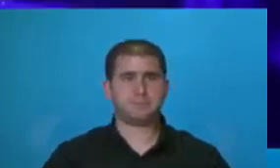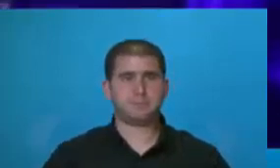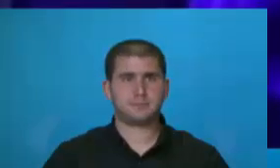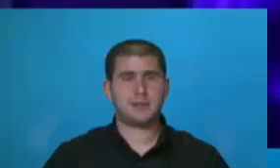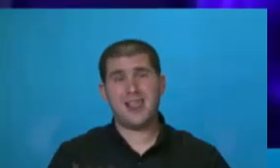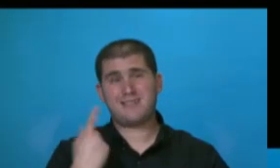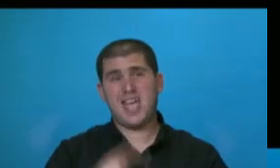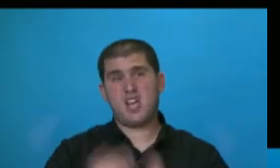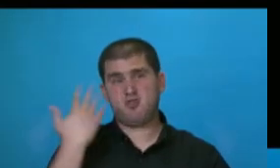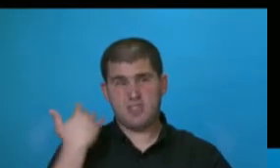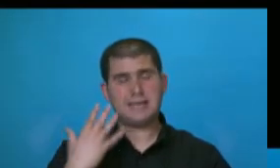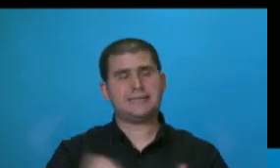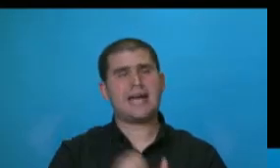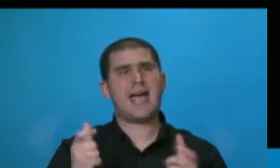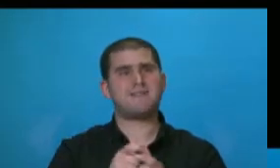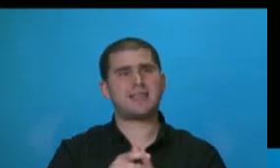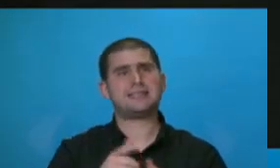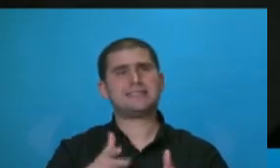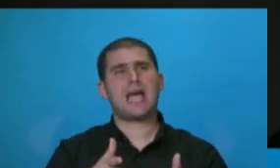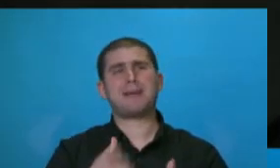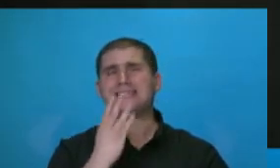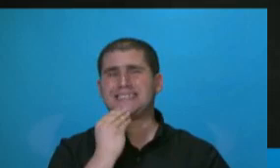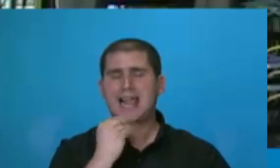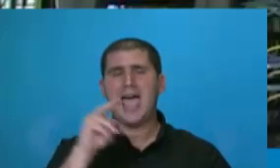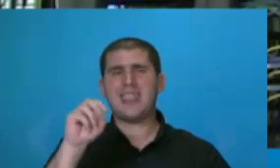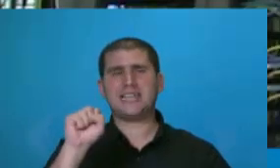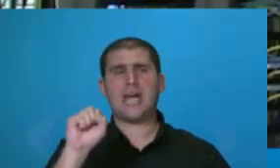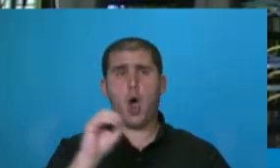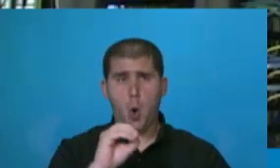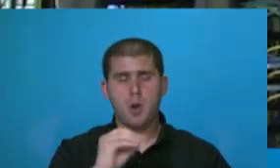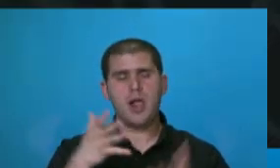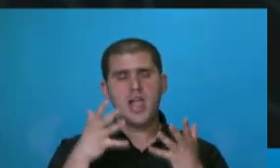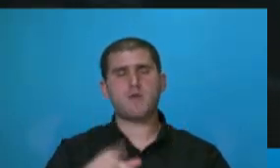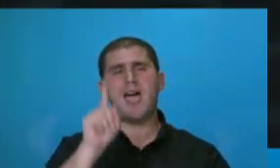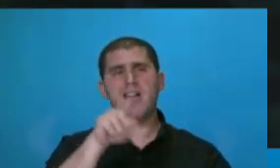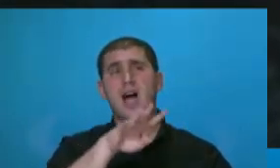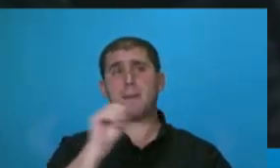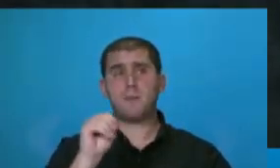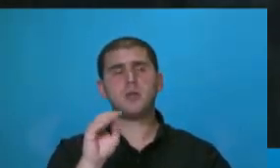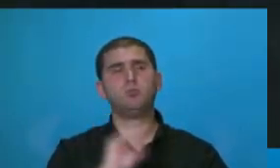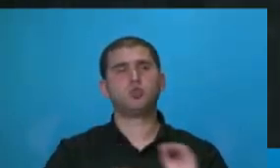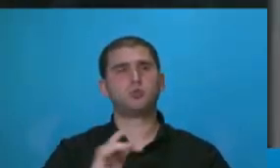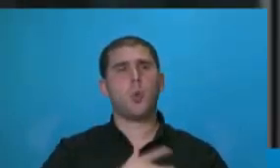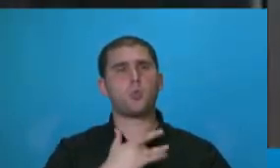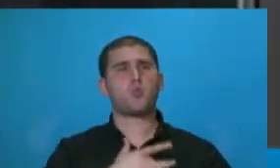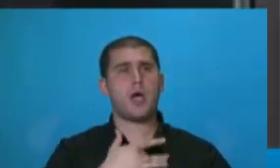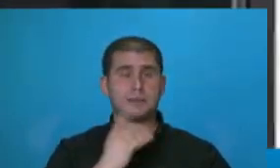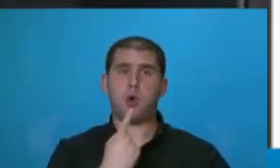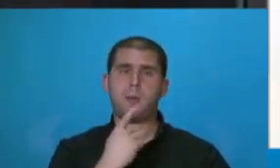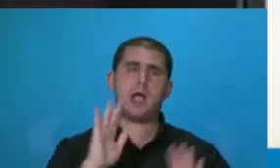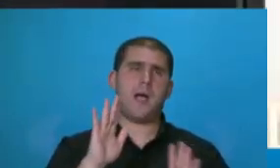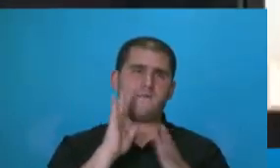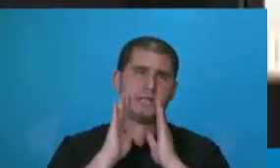לפני כחצי שנה הצליחה חברת הסייבר הישראלית NSO לתקוף כ-1400 משתמשי וואטסאפ, כך טוענת